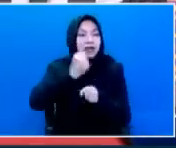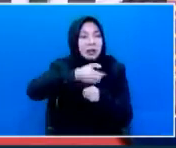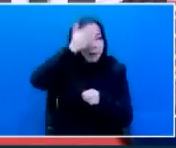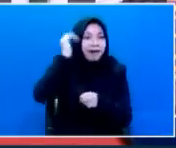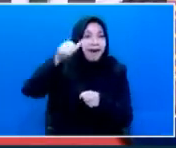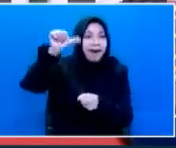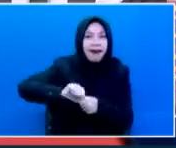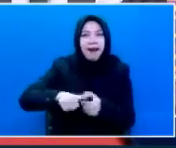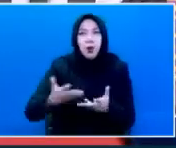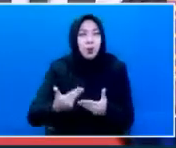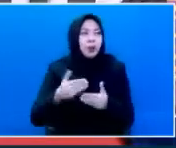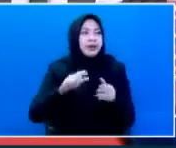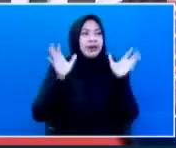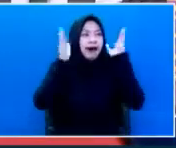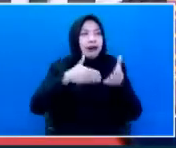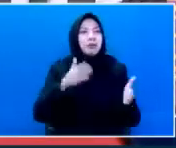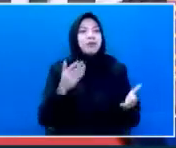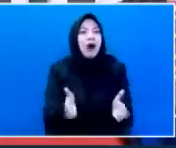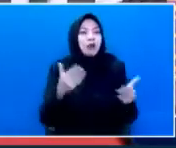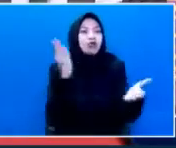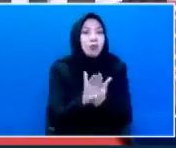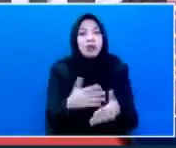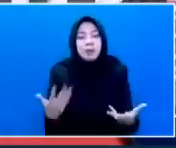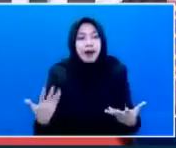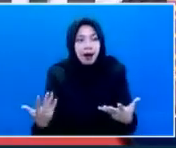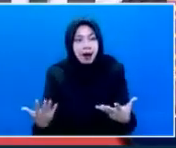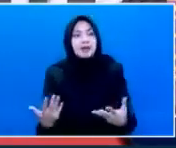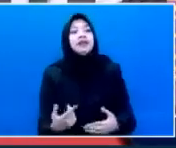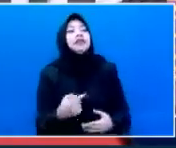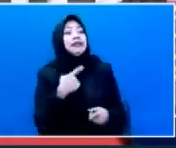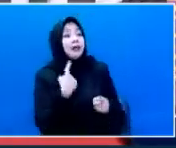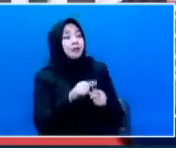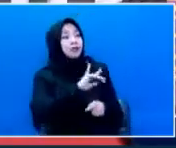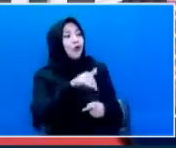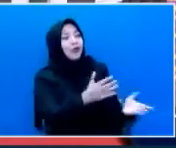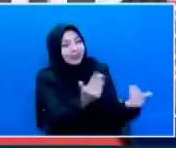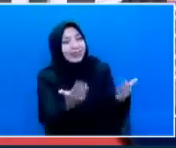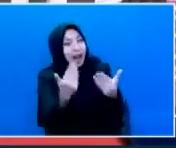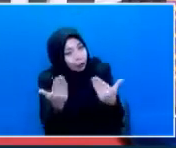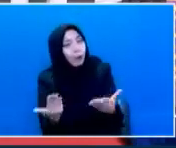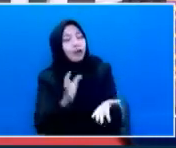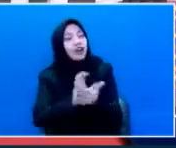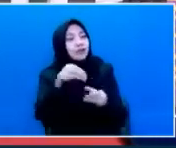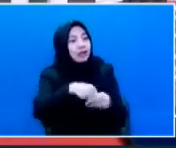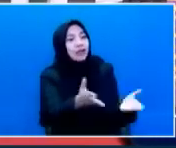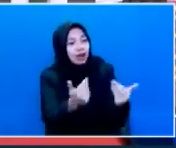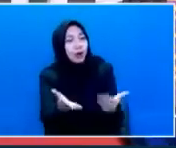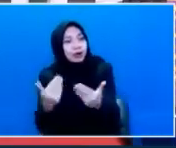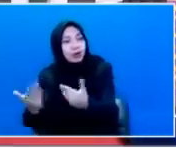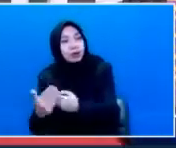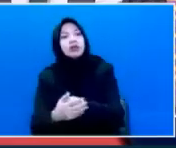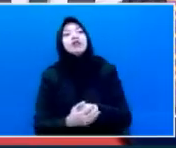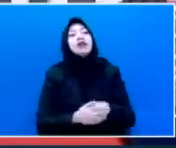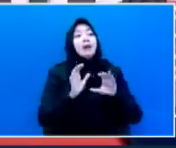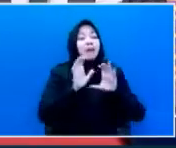agar Para investor itu langsung ee menginvestasikan dana mereka sejauh ini kan investasi itu kebanyakan datang